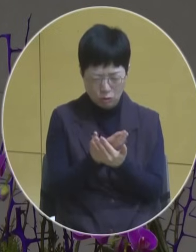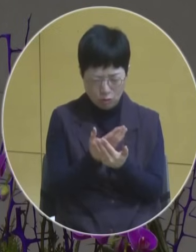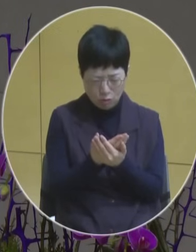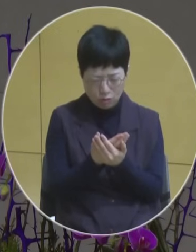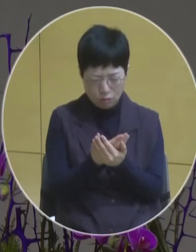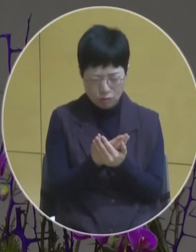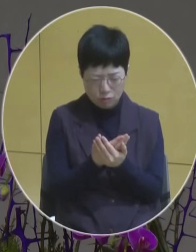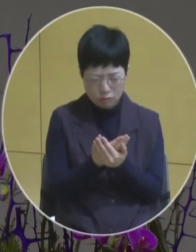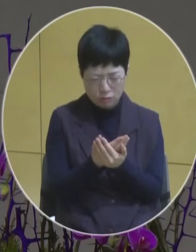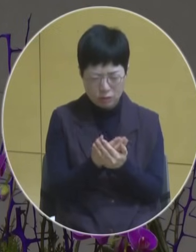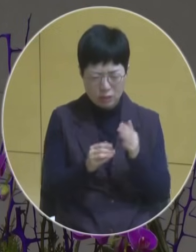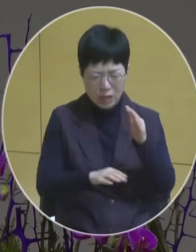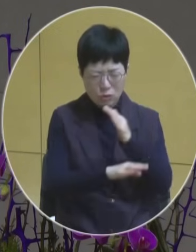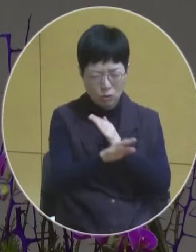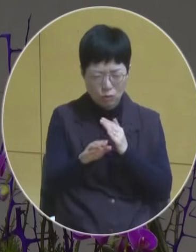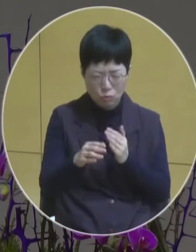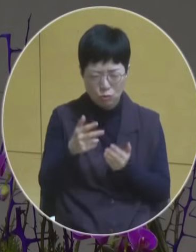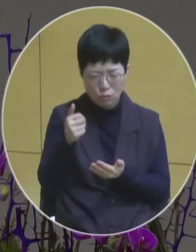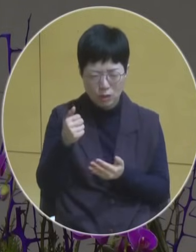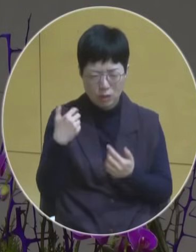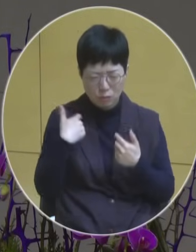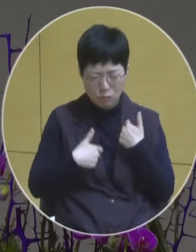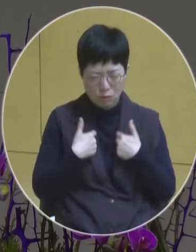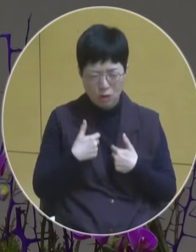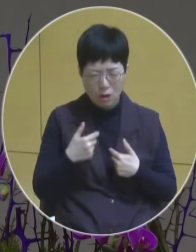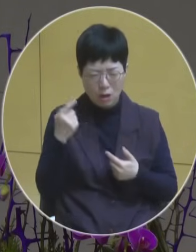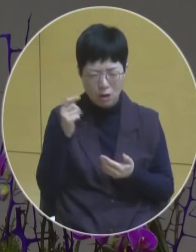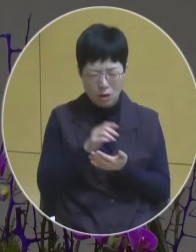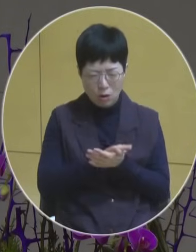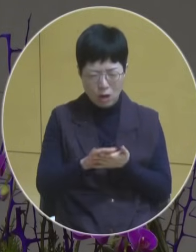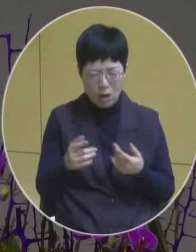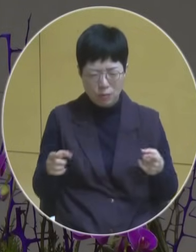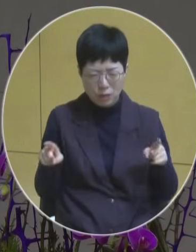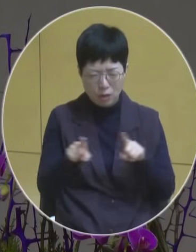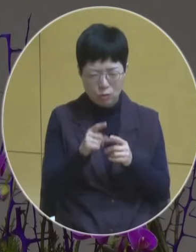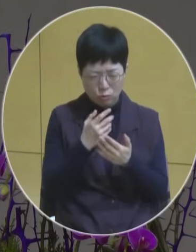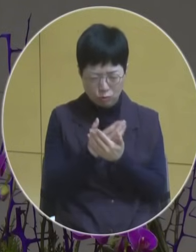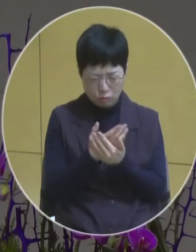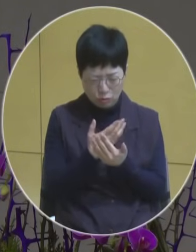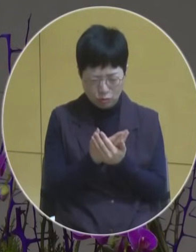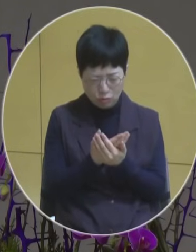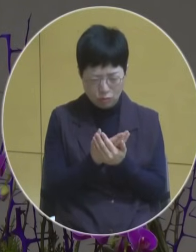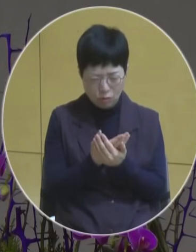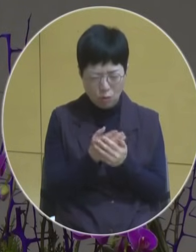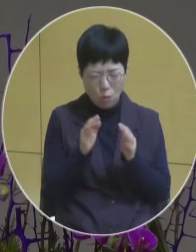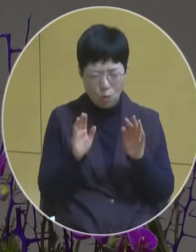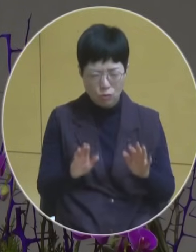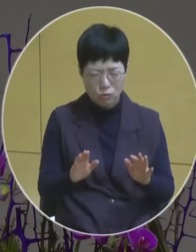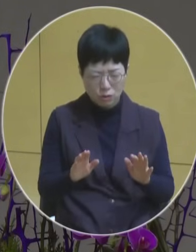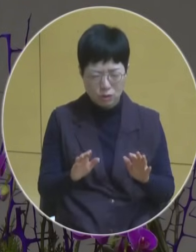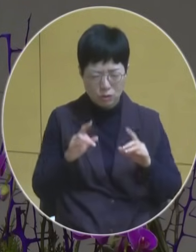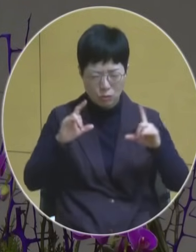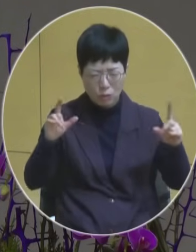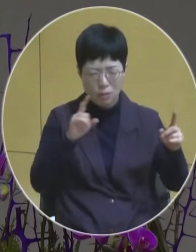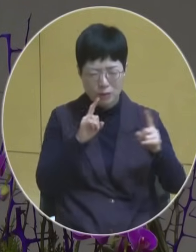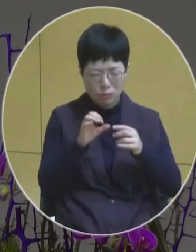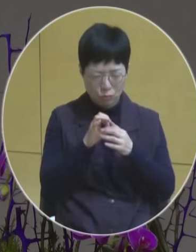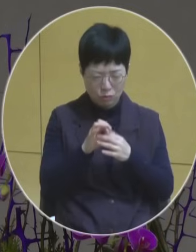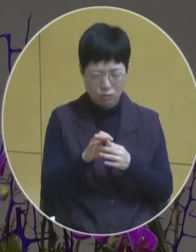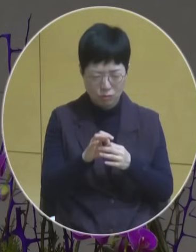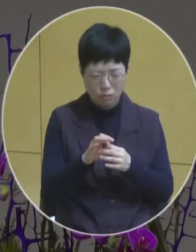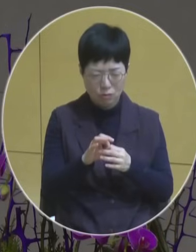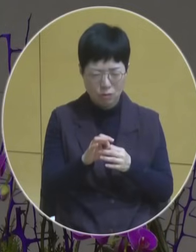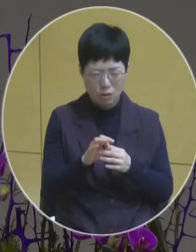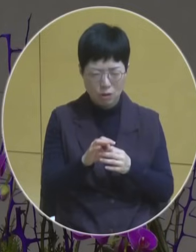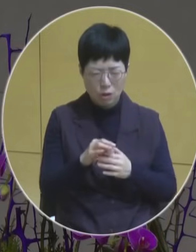주옵소서. 가정에도 주의 평안과 기쁨으로 함께하여 주시옵소서. 오늘 선포될 말씀을 통해서